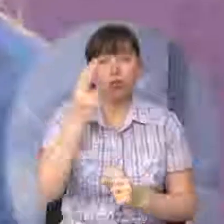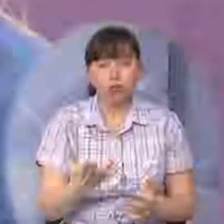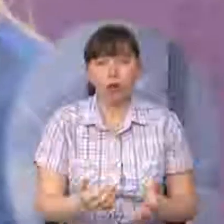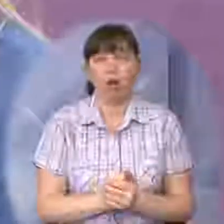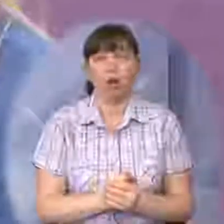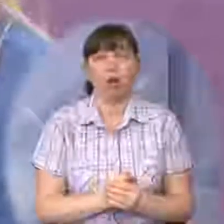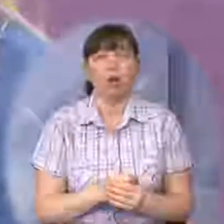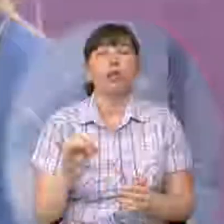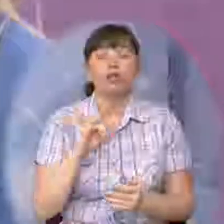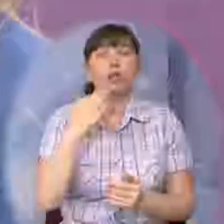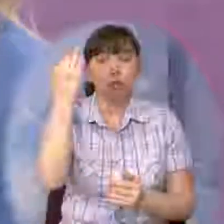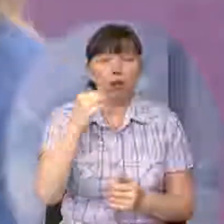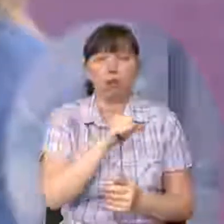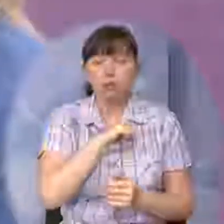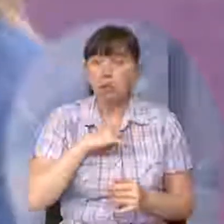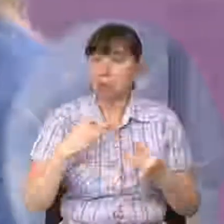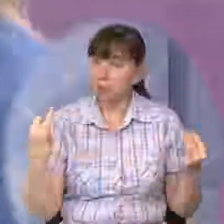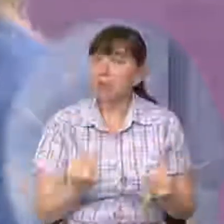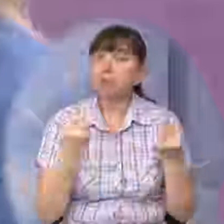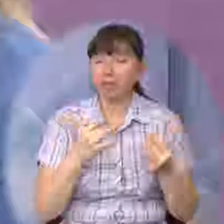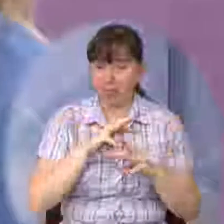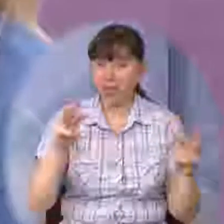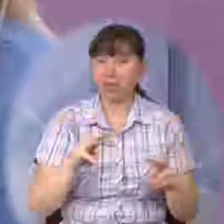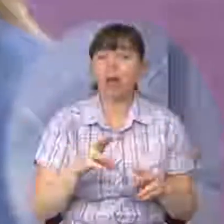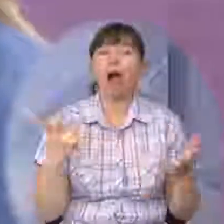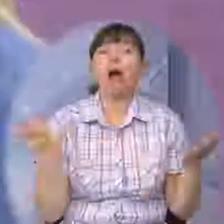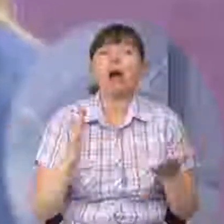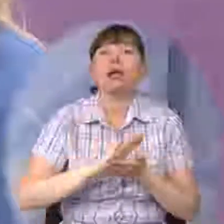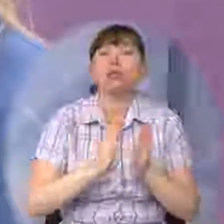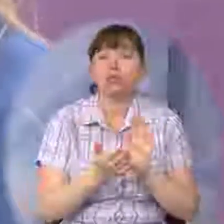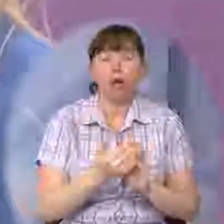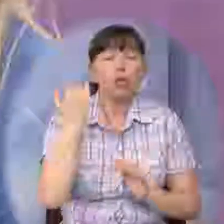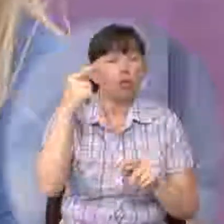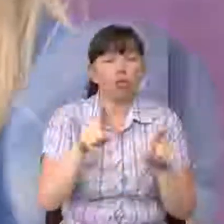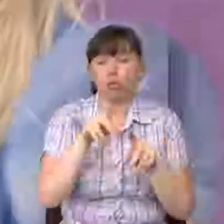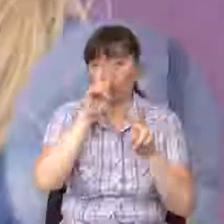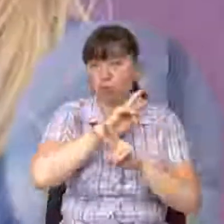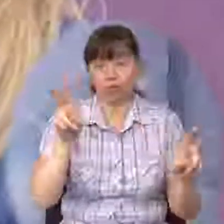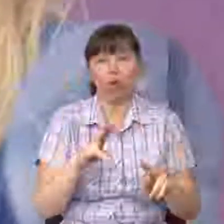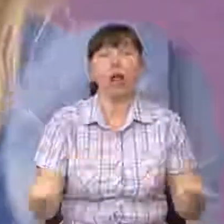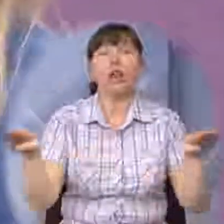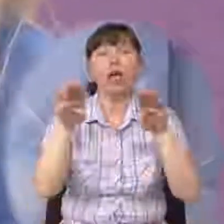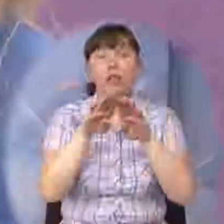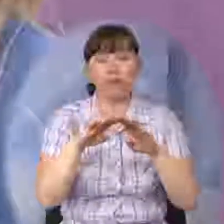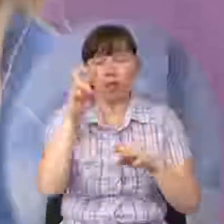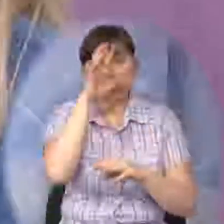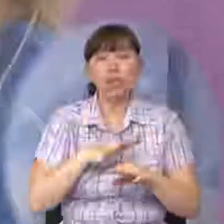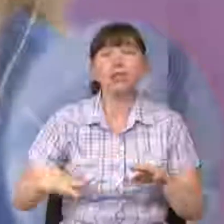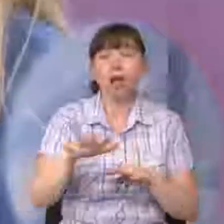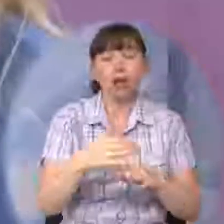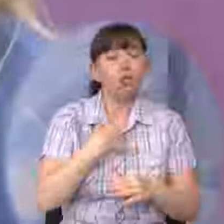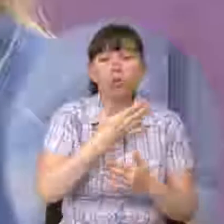Sociale și ei singuri au fost curioși să vadă care este situația, fiindcă la moment, la nivel de țară, nu avem